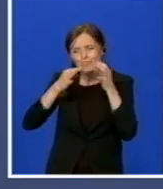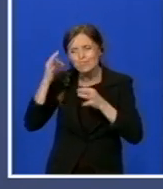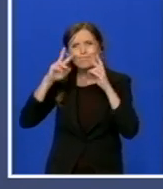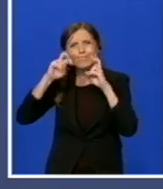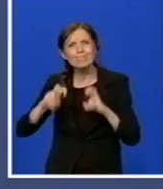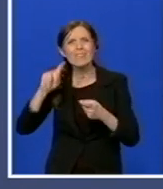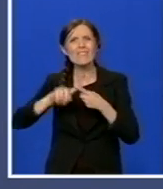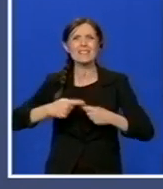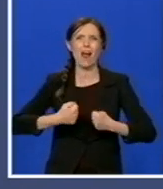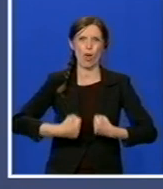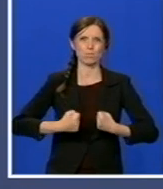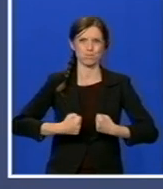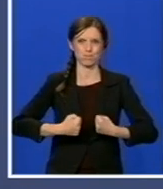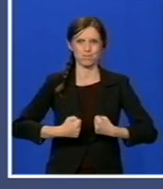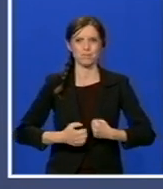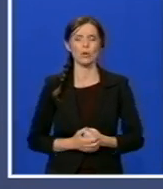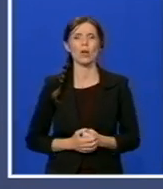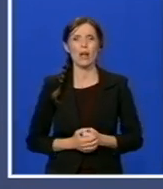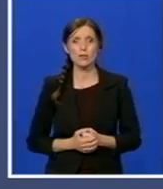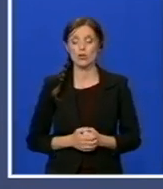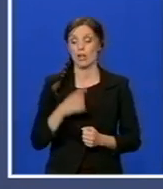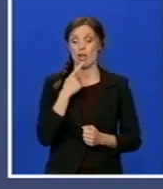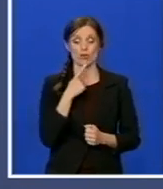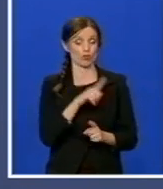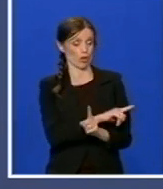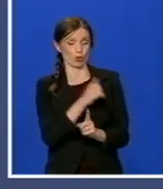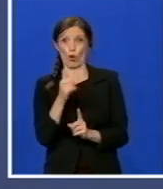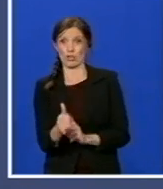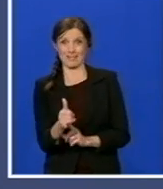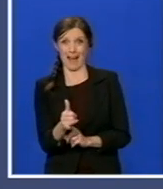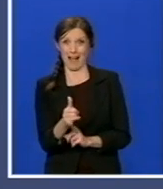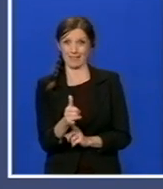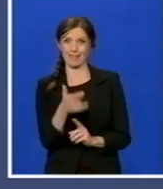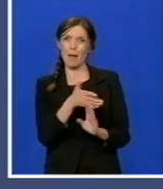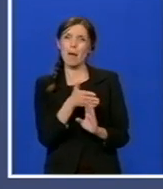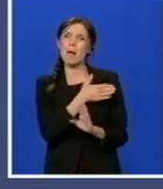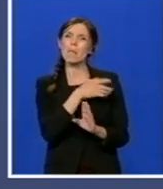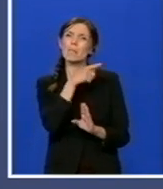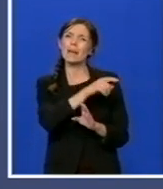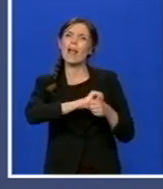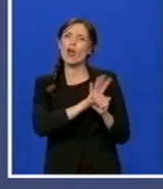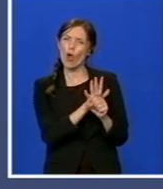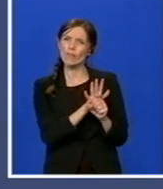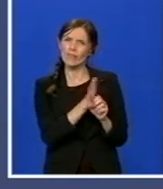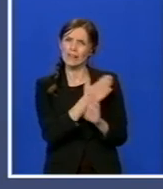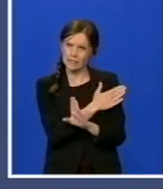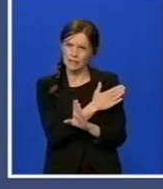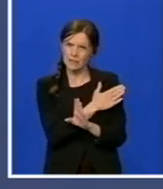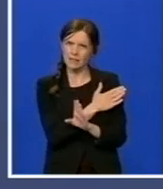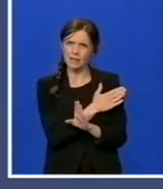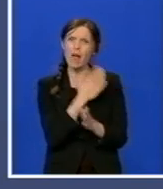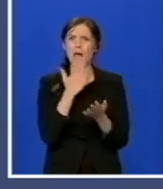nam je do sada, do pojave epidemije COVID-19 virusne infekcije, bilo jasno da